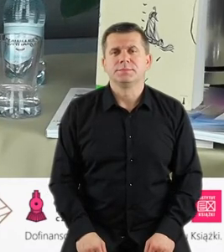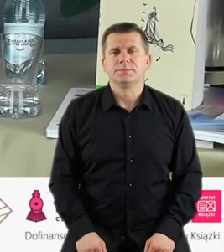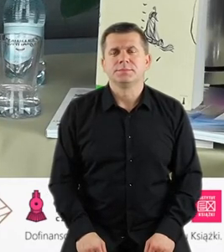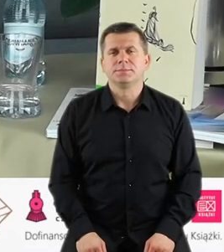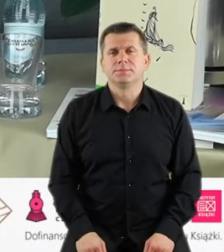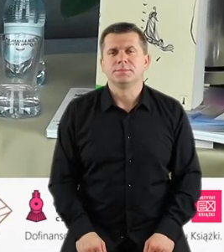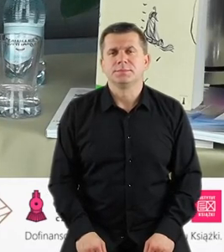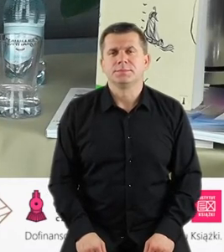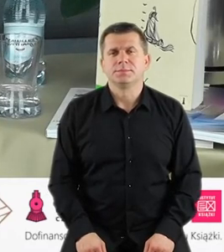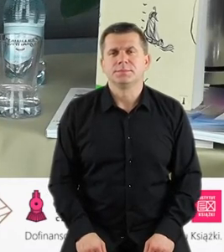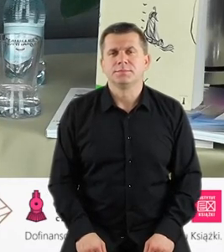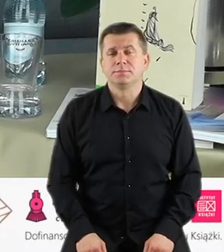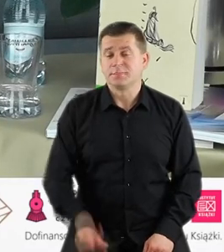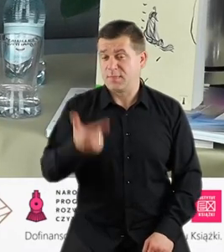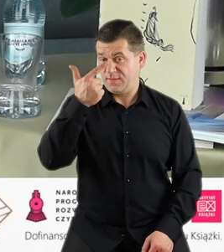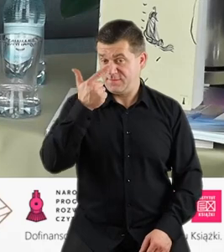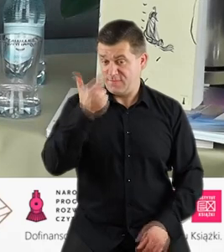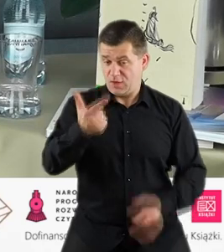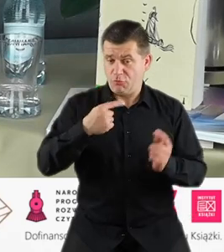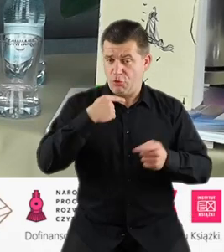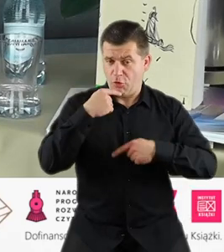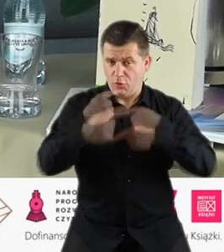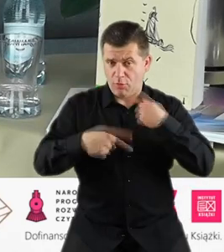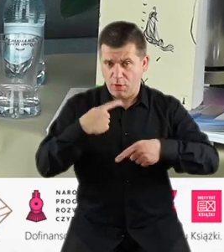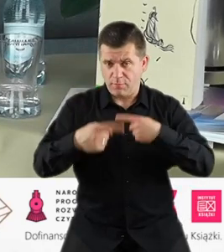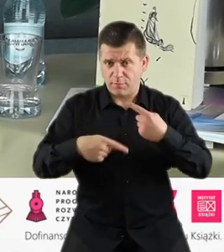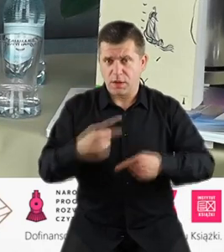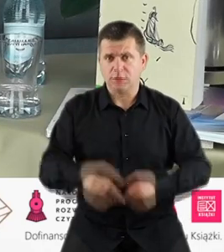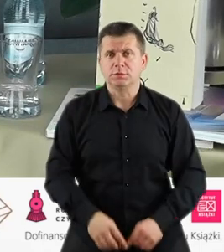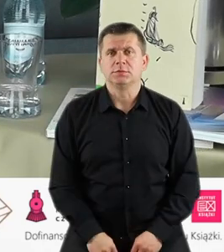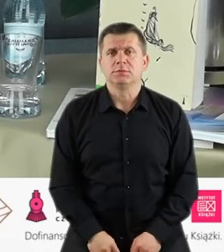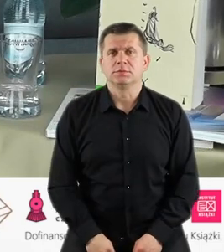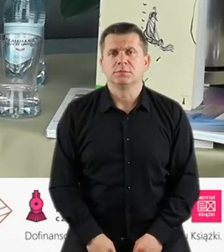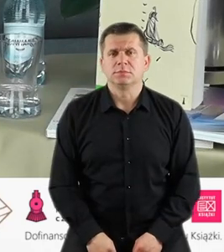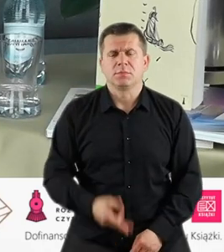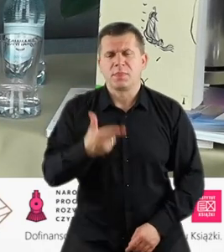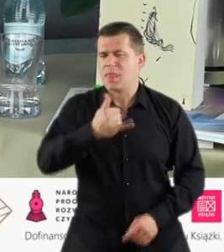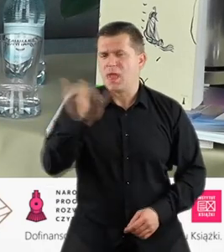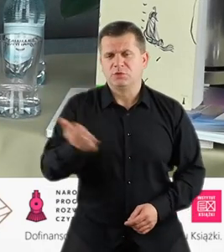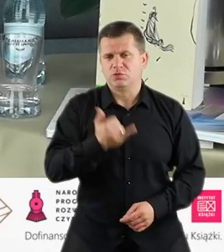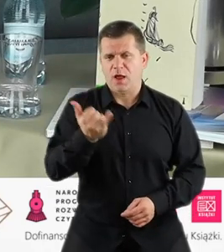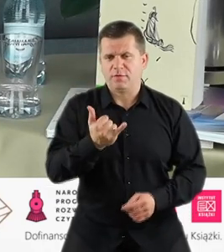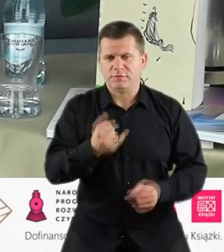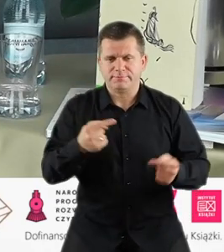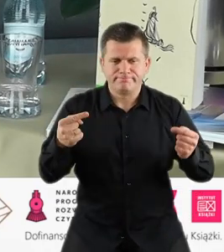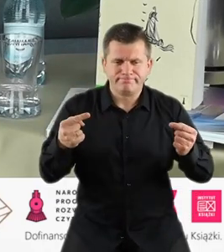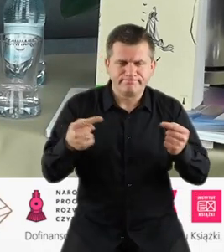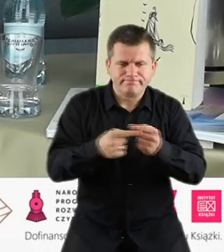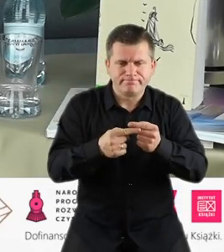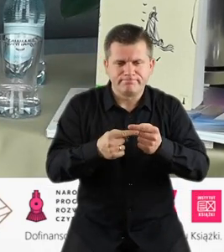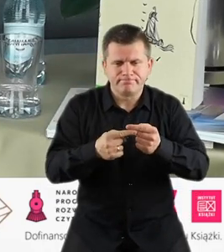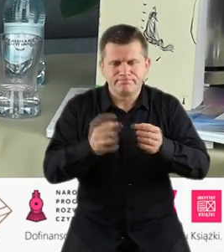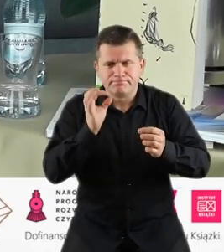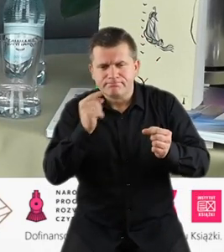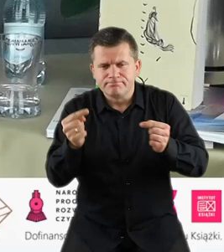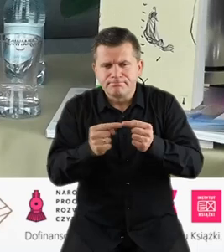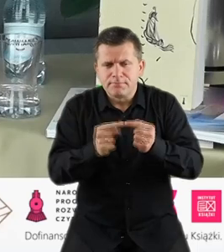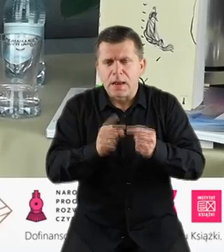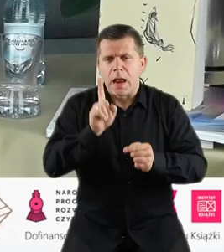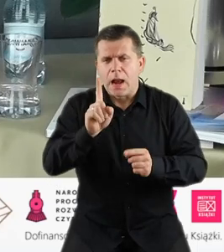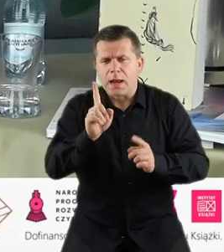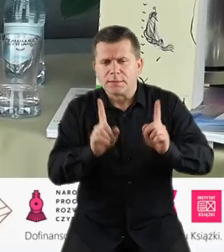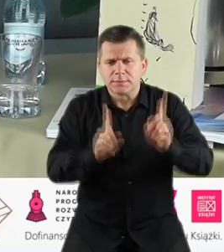No i właśnie dwie opowieści, które nie zawsze się zazębiają, ale w